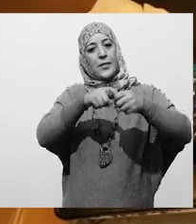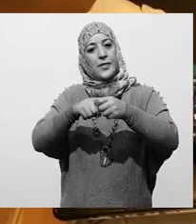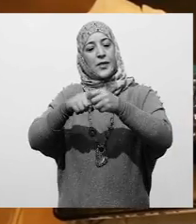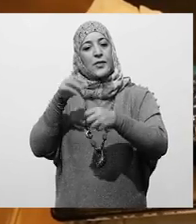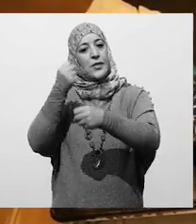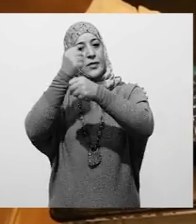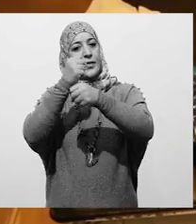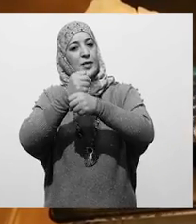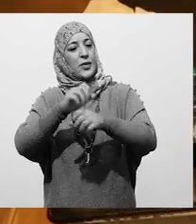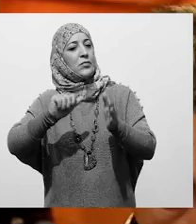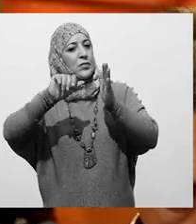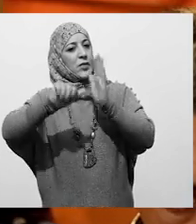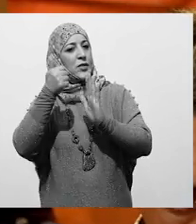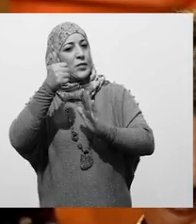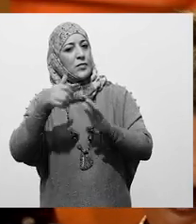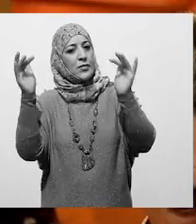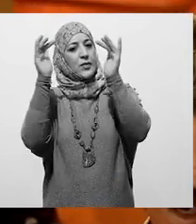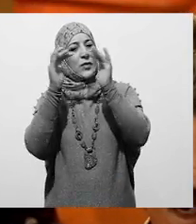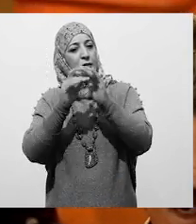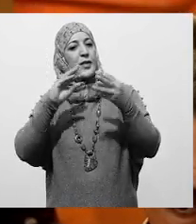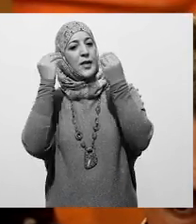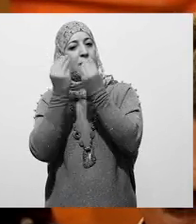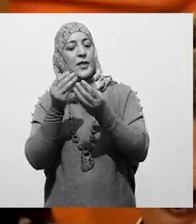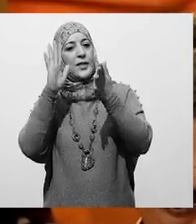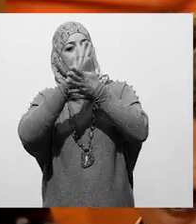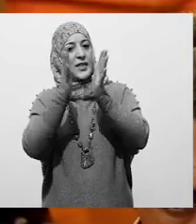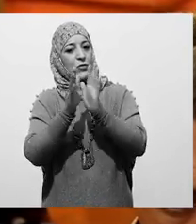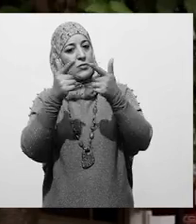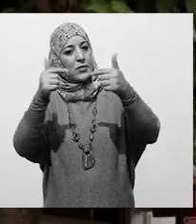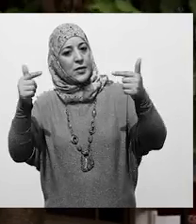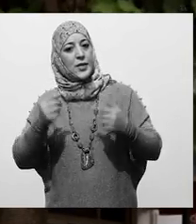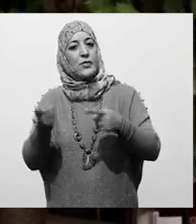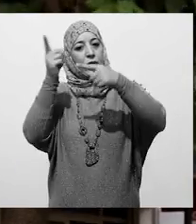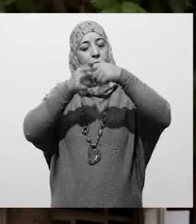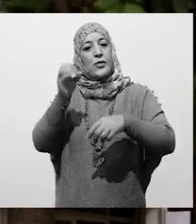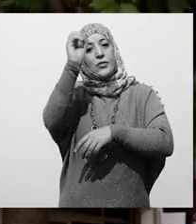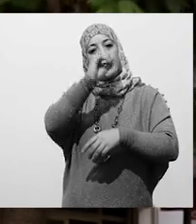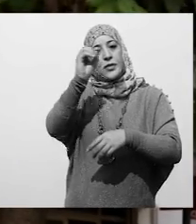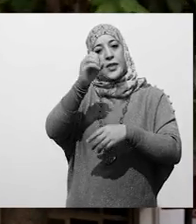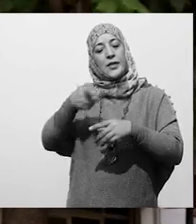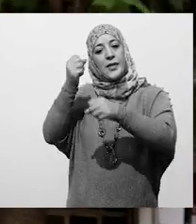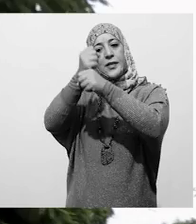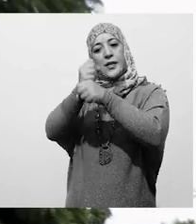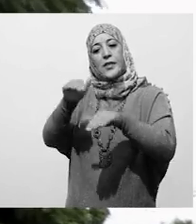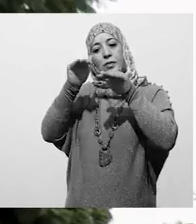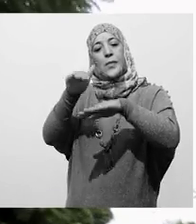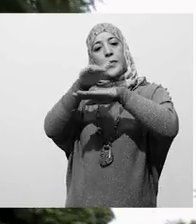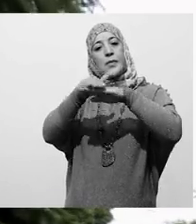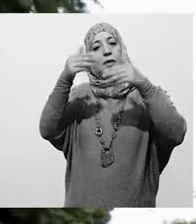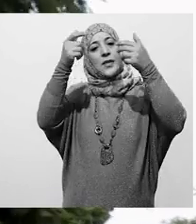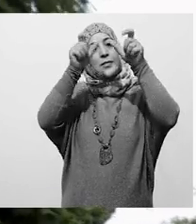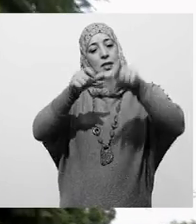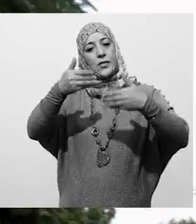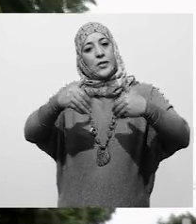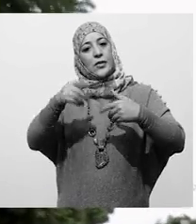vont participer à notre étude. Tout d'abord par le contact avec les associations et les organisations qui travaillent dans ce